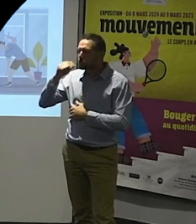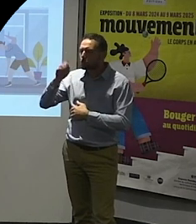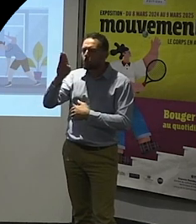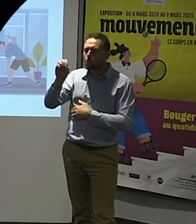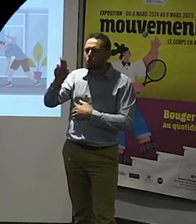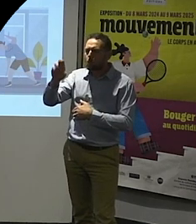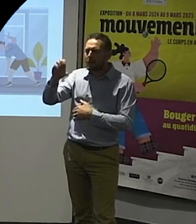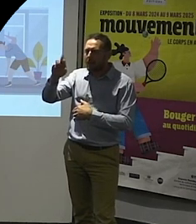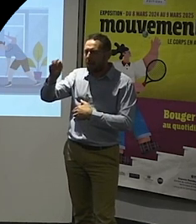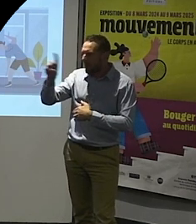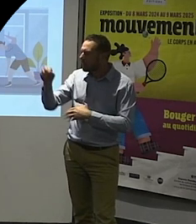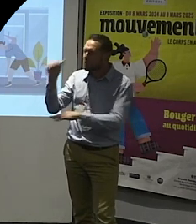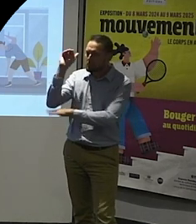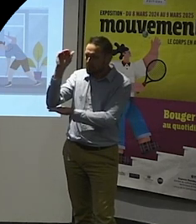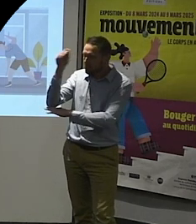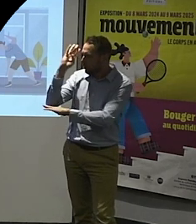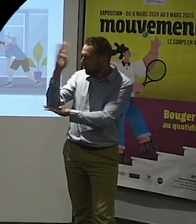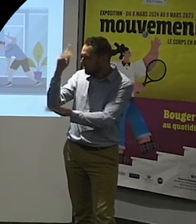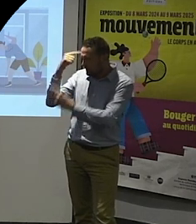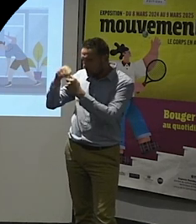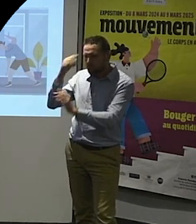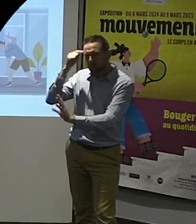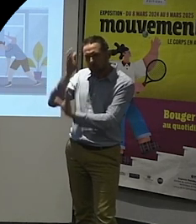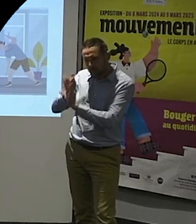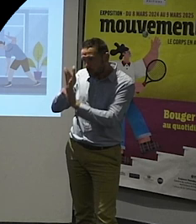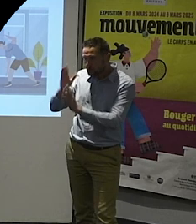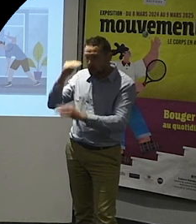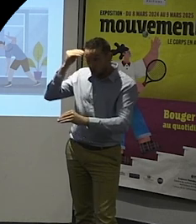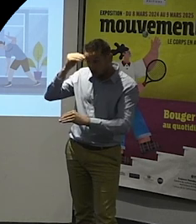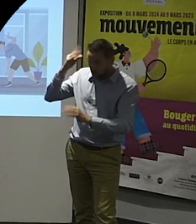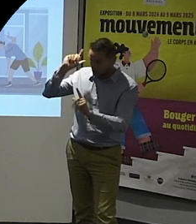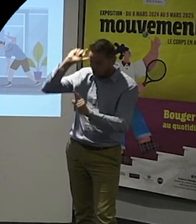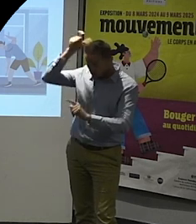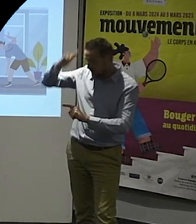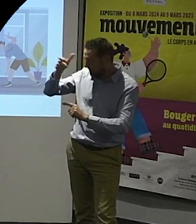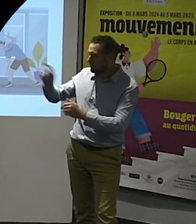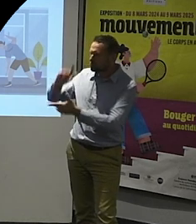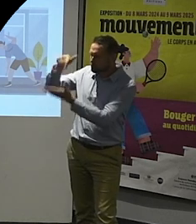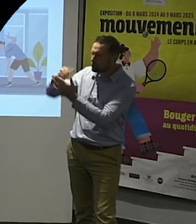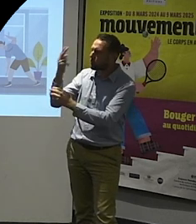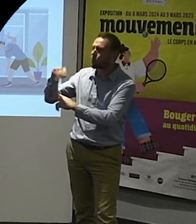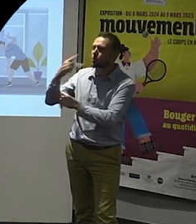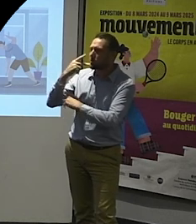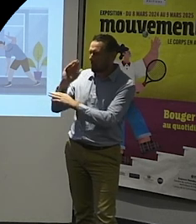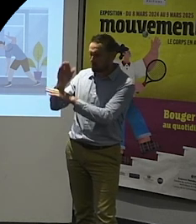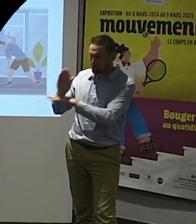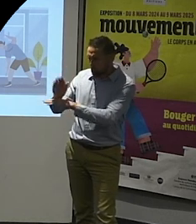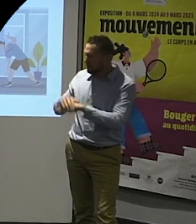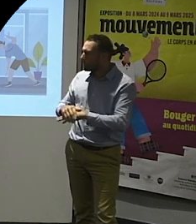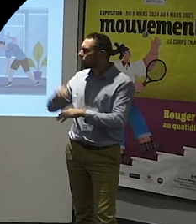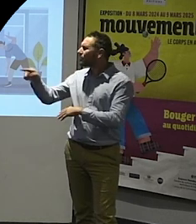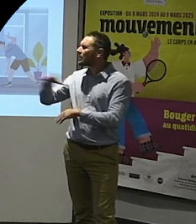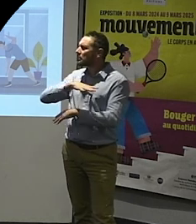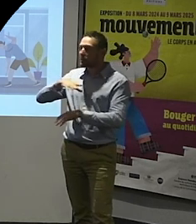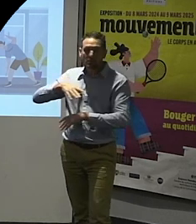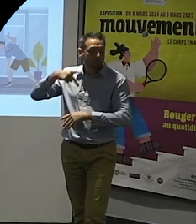de conférence en psychologie cognitive à l'Université de Poitiers. Je vous laisserai vous présenter plus en détail. Emeline Pré